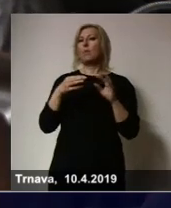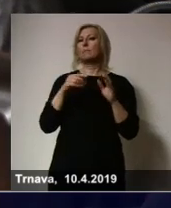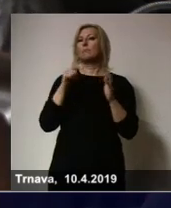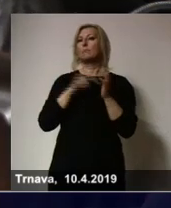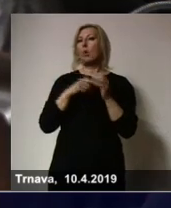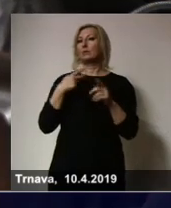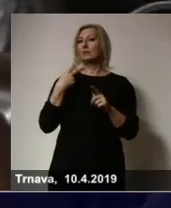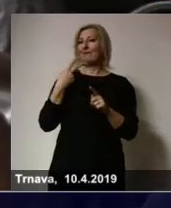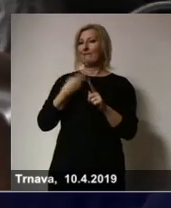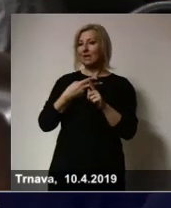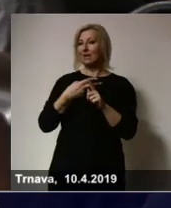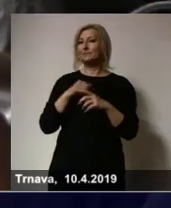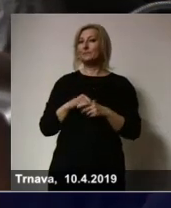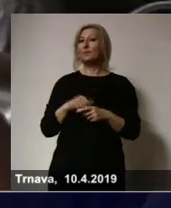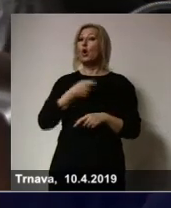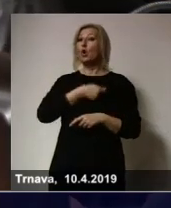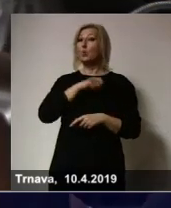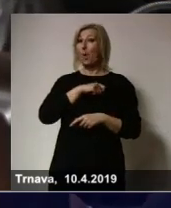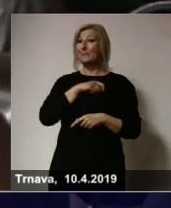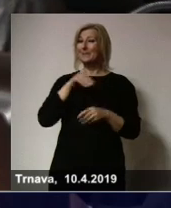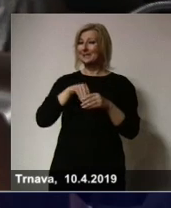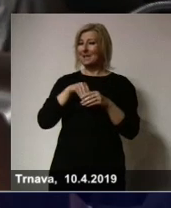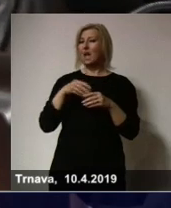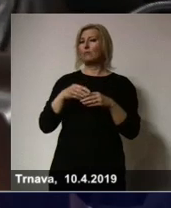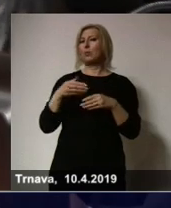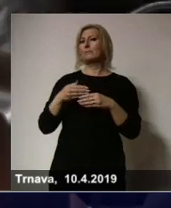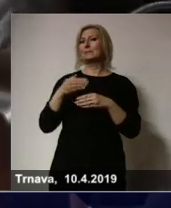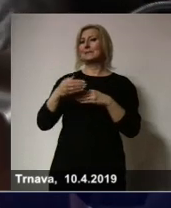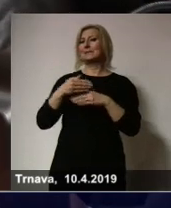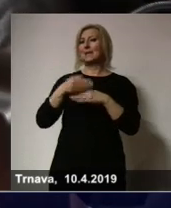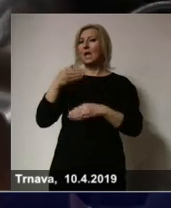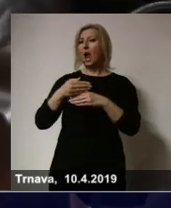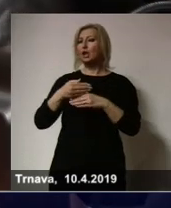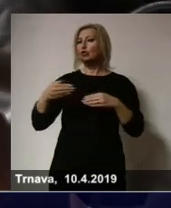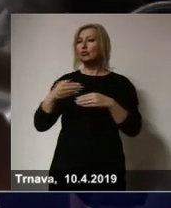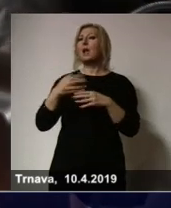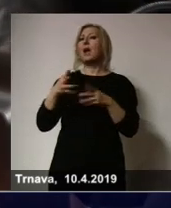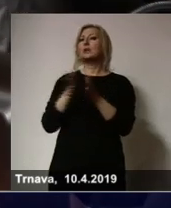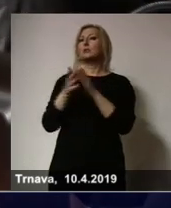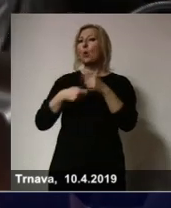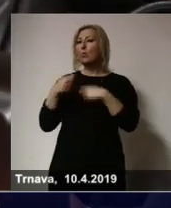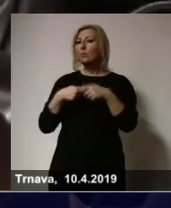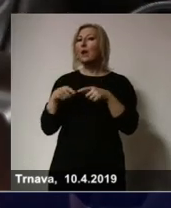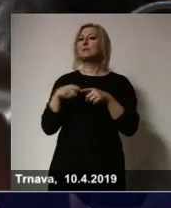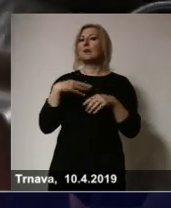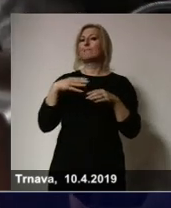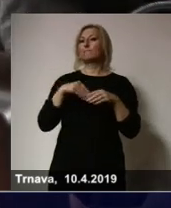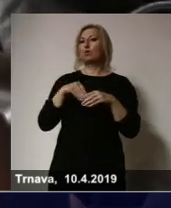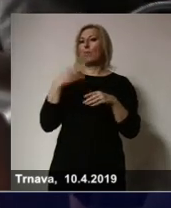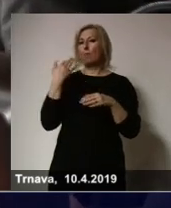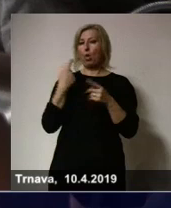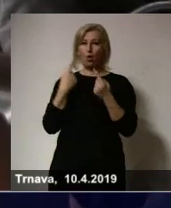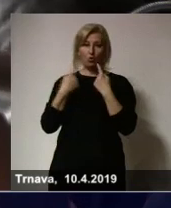rozvoj, cestovný ruch a cezhraničnú spoluprácu, ako aj Rada TTSK, túto informáciu mala zaradenú na svojom rokovaní a